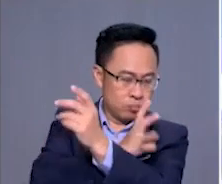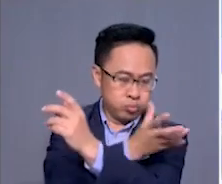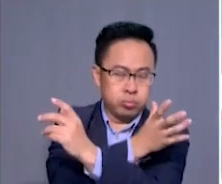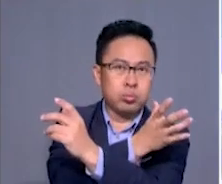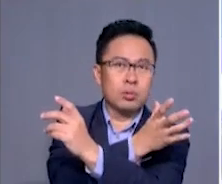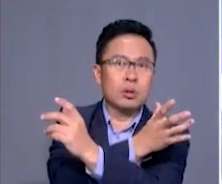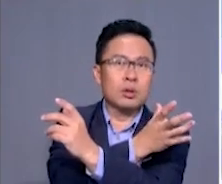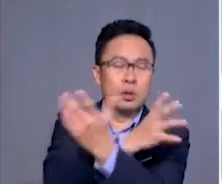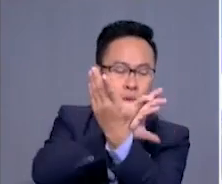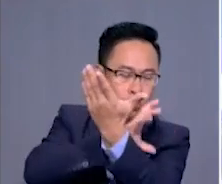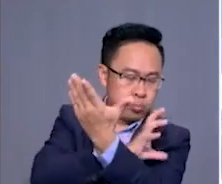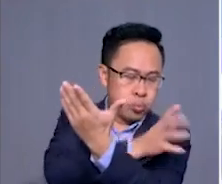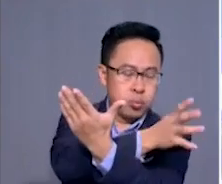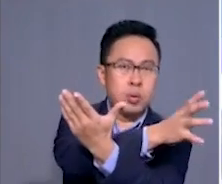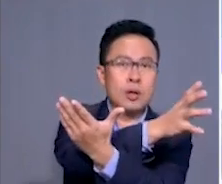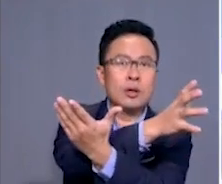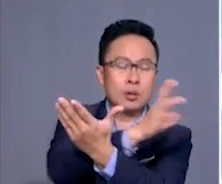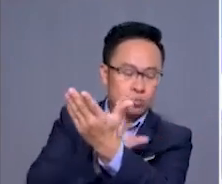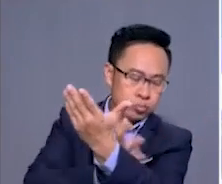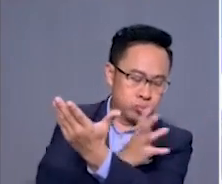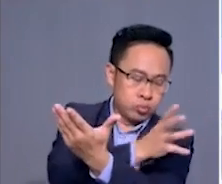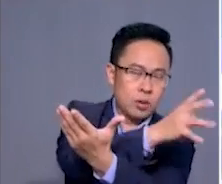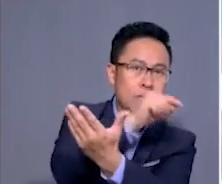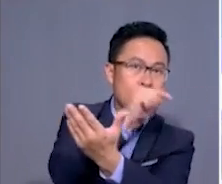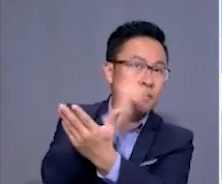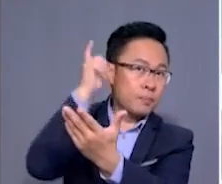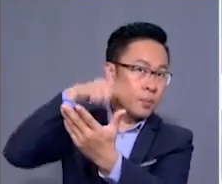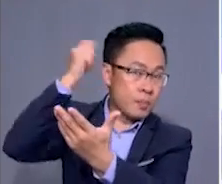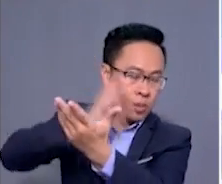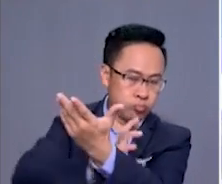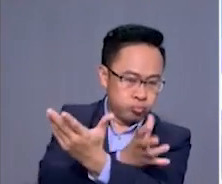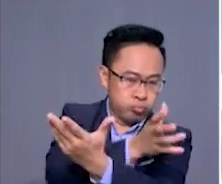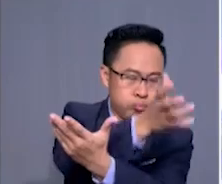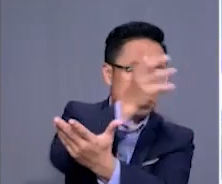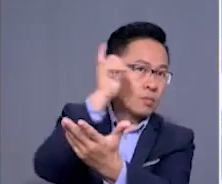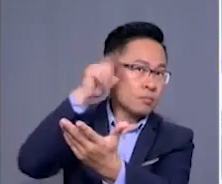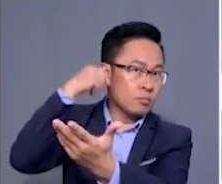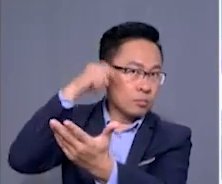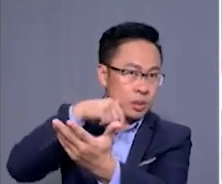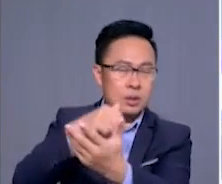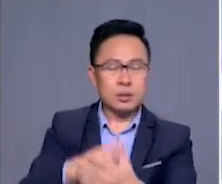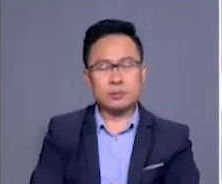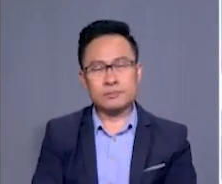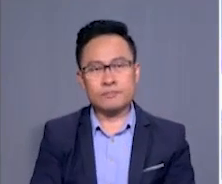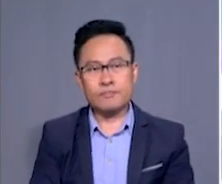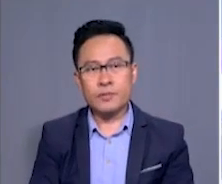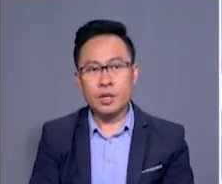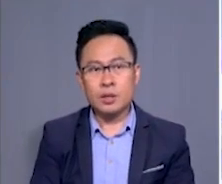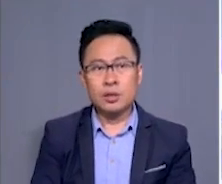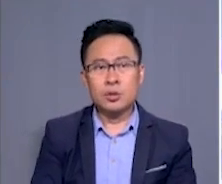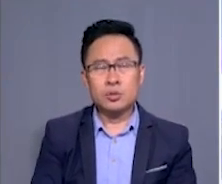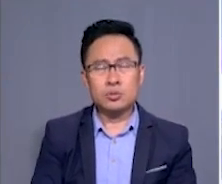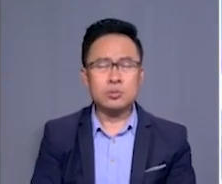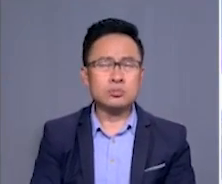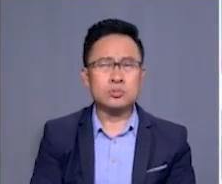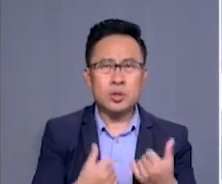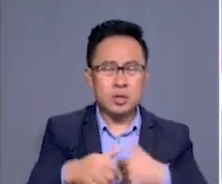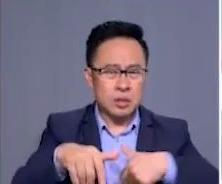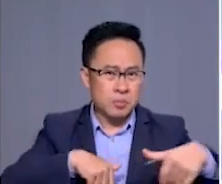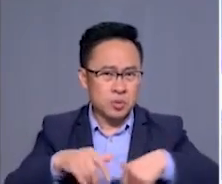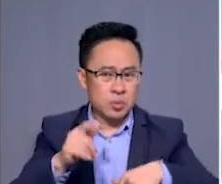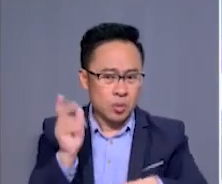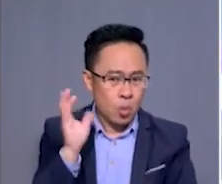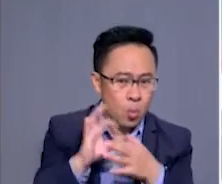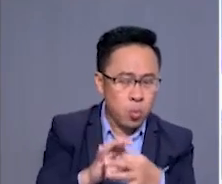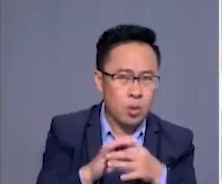อ่าวที่อันดามัน ออกไปอันดามันไปอ่าวเบงกอลขึ้นไปทางพม่านะฮะ ใช่ค่ะภาพรวมที่ถามท่านดูเมื่อสักครู่เพราะว่าคนพูดกันถึงแฮเรียตปี05กันเยอะเหลือเกิน